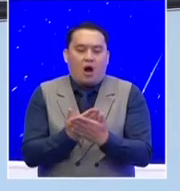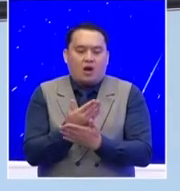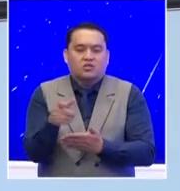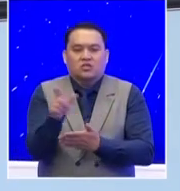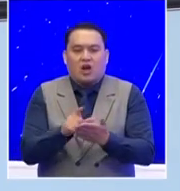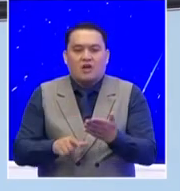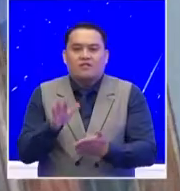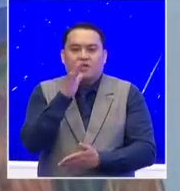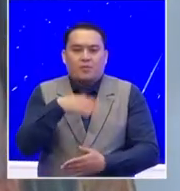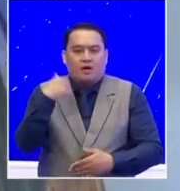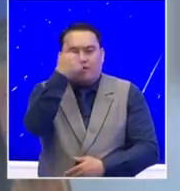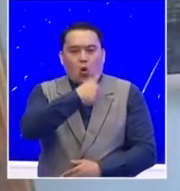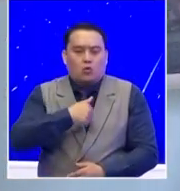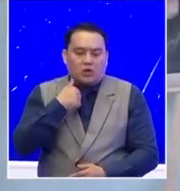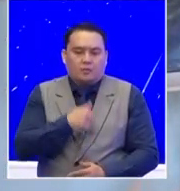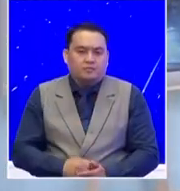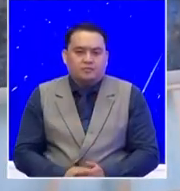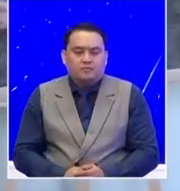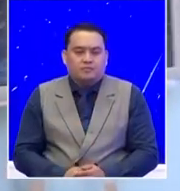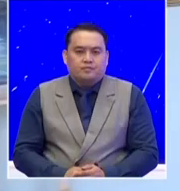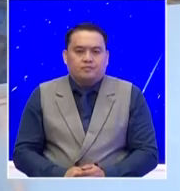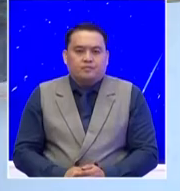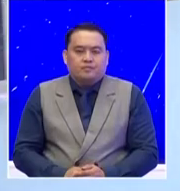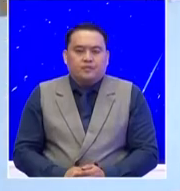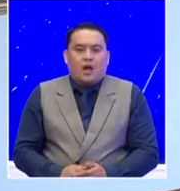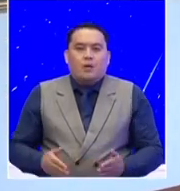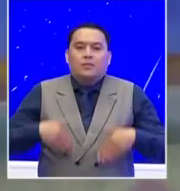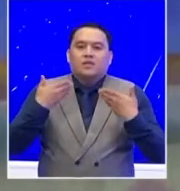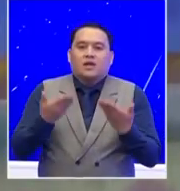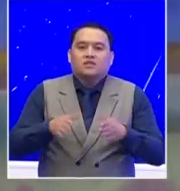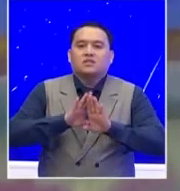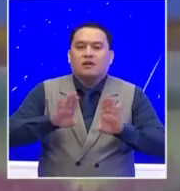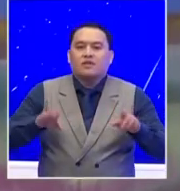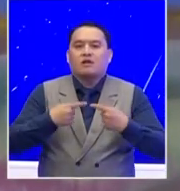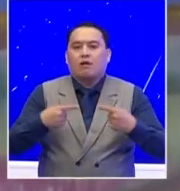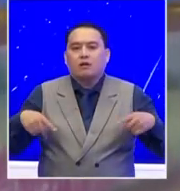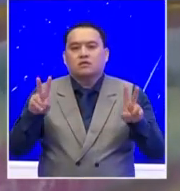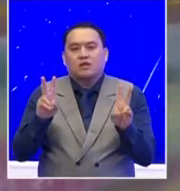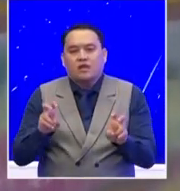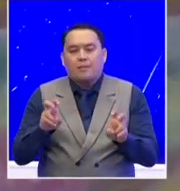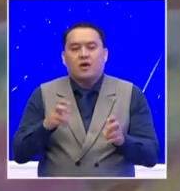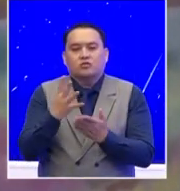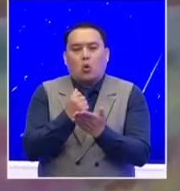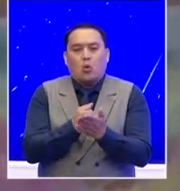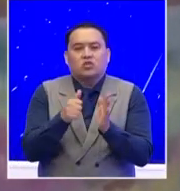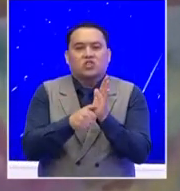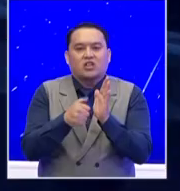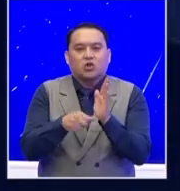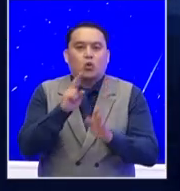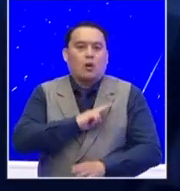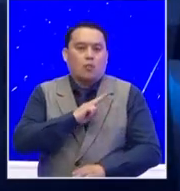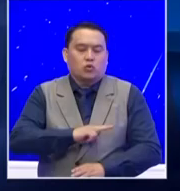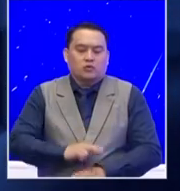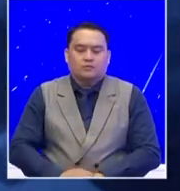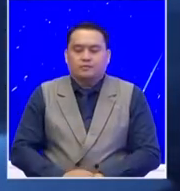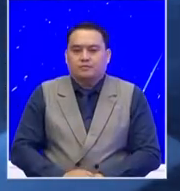стихотворениям про времена года. Всего в галерее изобразительного искусства представлены экспозиции на разные темы, а в собственном фонде хранятся около 600 работ.